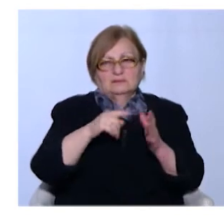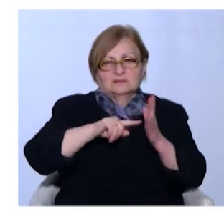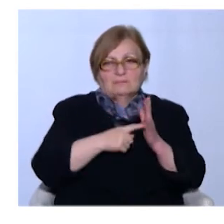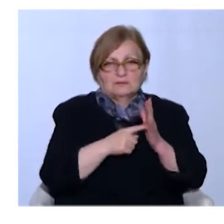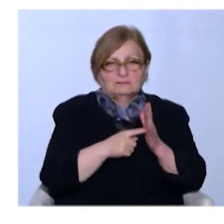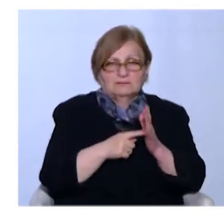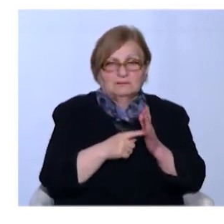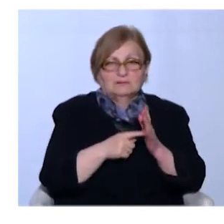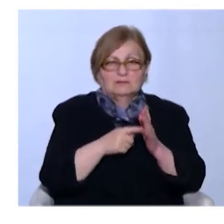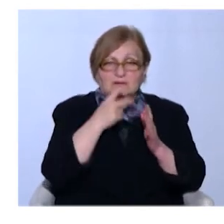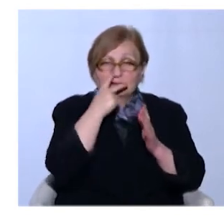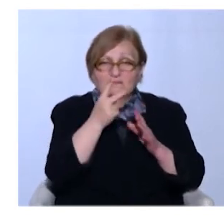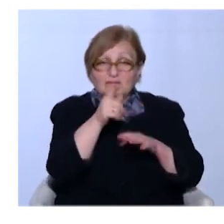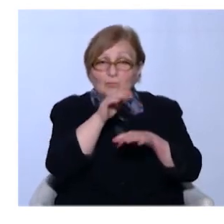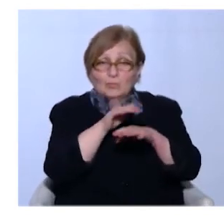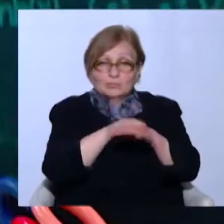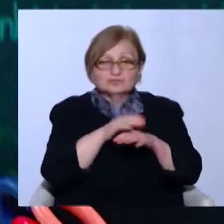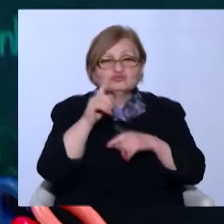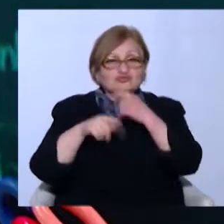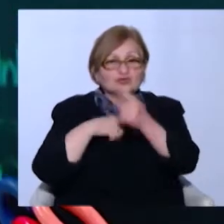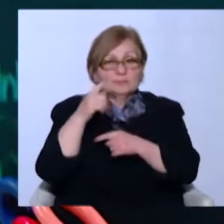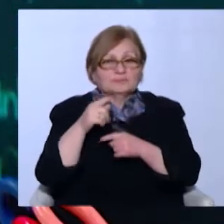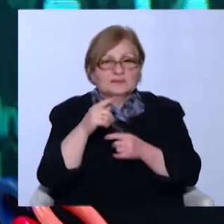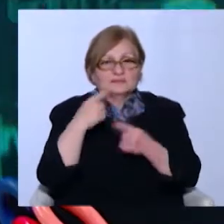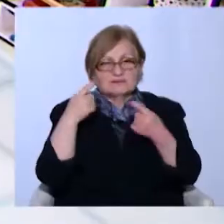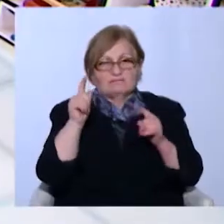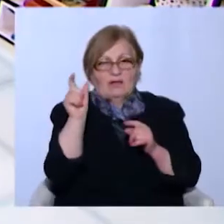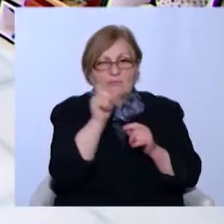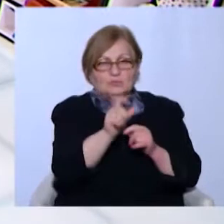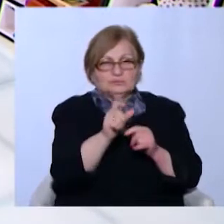ეს ფაქტი გამოვიყენოთ შემდეგ ამოცანაში.